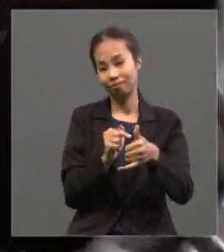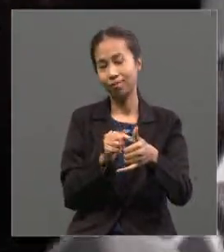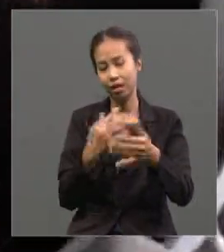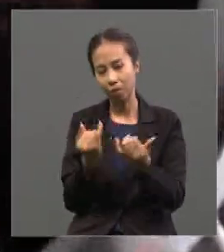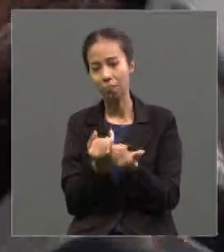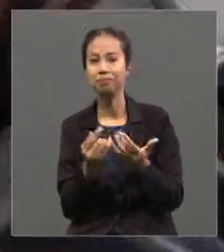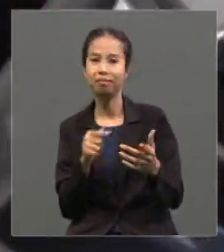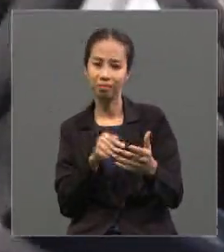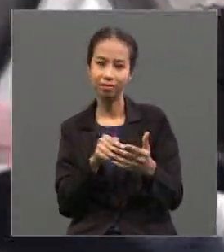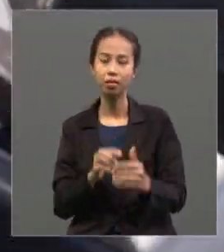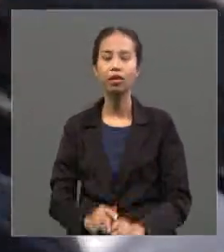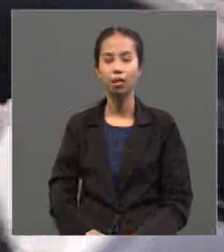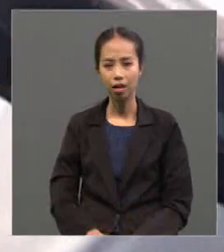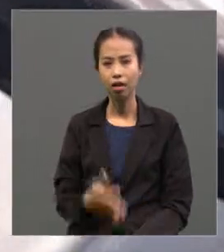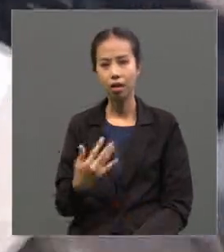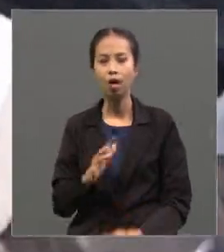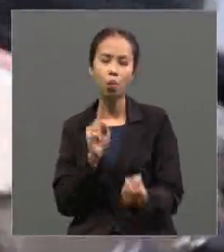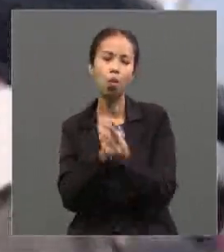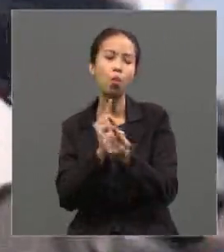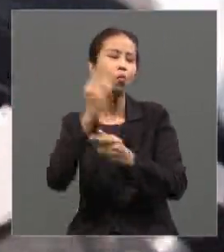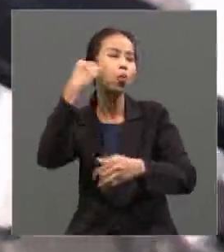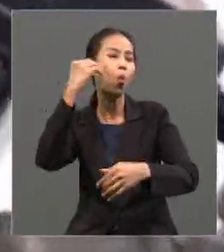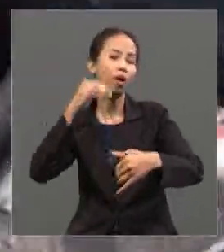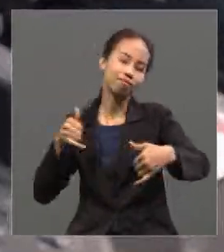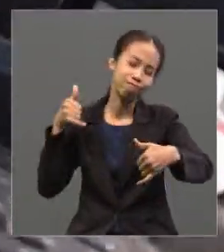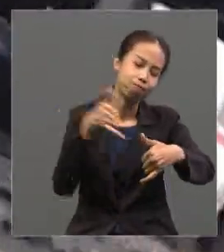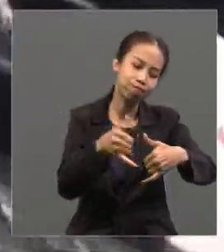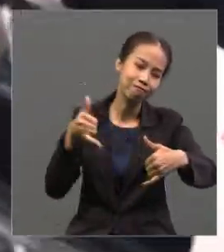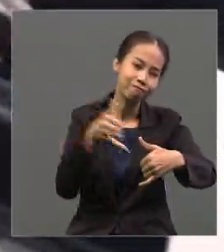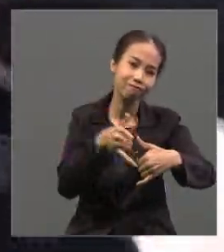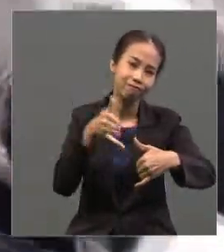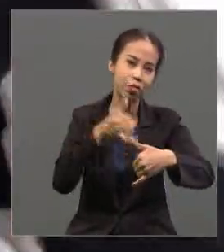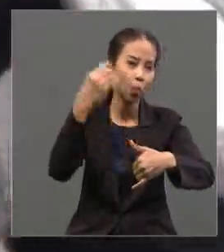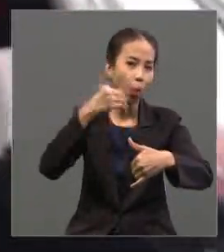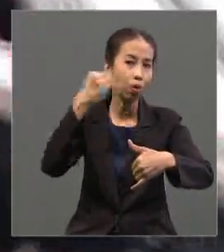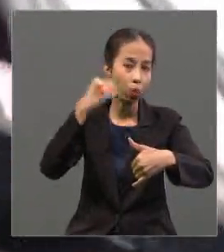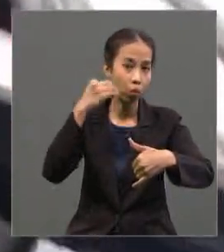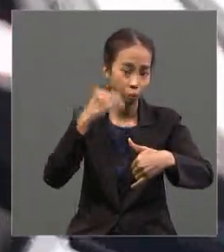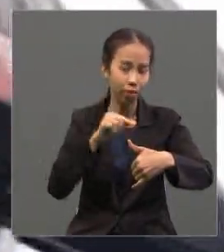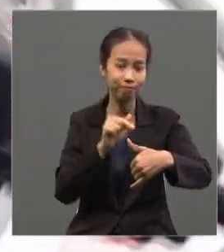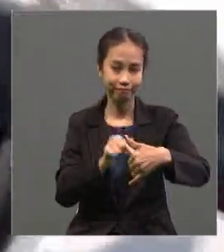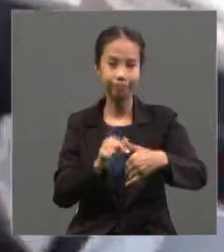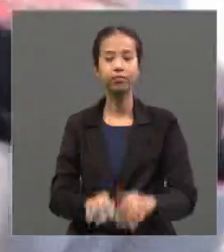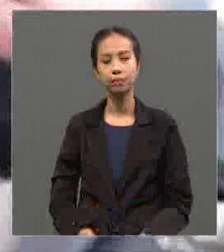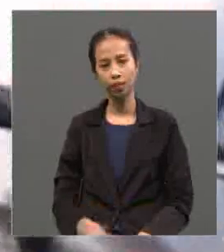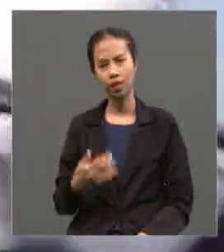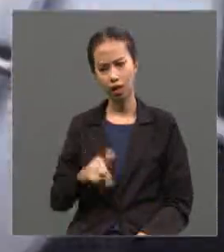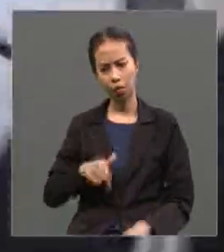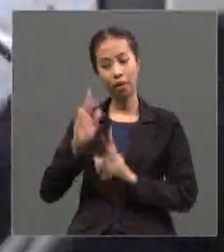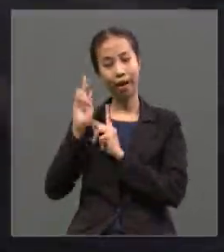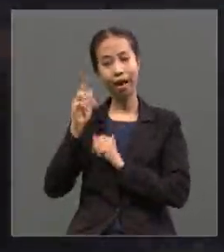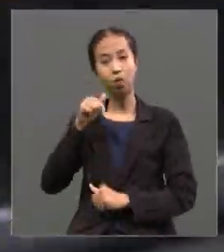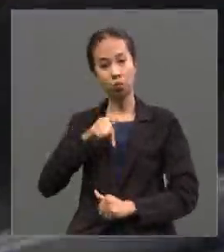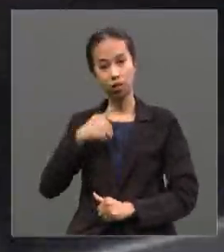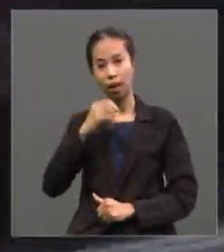ของเด็กอายุ8เดือนนั่นเองก็ไปเจอกันทุกวันอ่ะแบบนี้ก็แล้วกันนะคะ เขาบอกว่าตัวน้องออยผู้สื่อข่าวเนี่ยตำรวจ